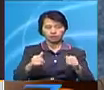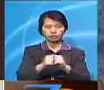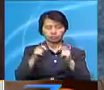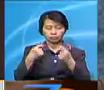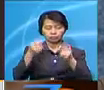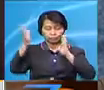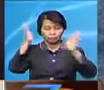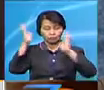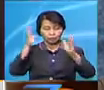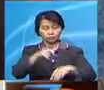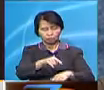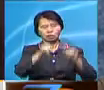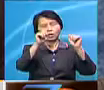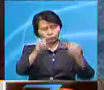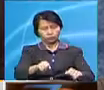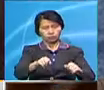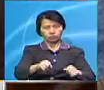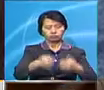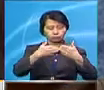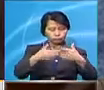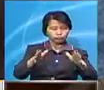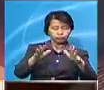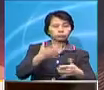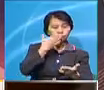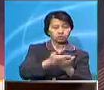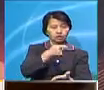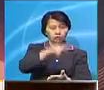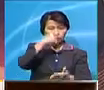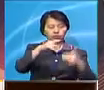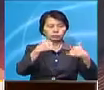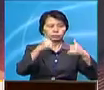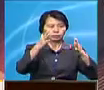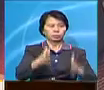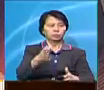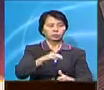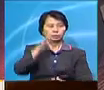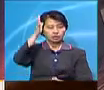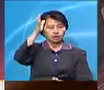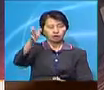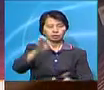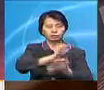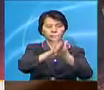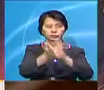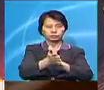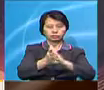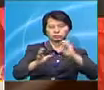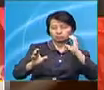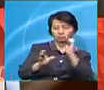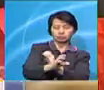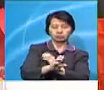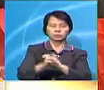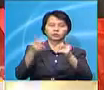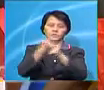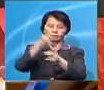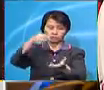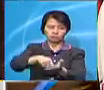pasukan kebangsaan mampu memberi pendedahan berguna kepada pemain selain bakal menjadi pencabar musim